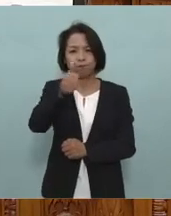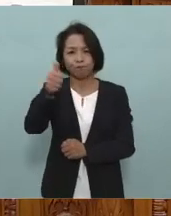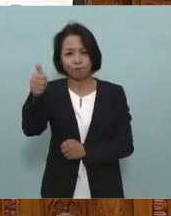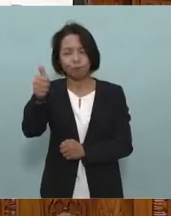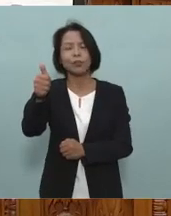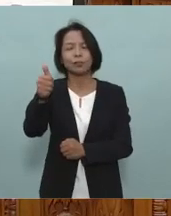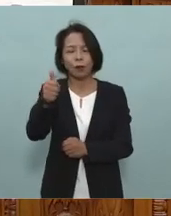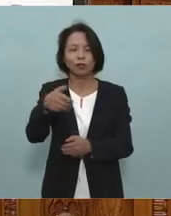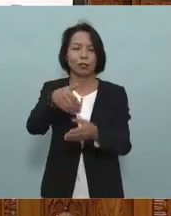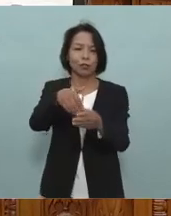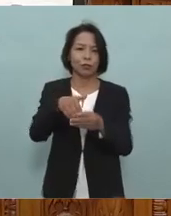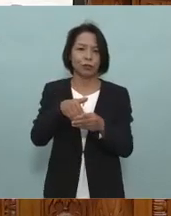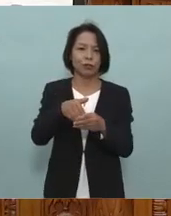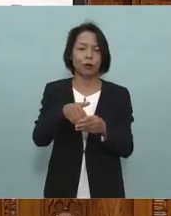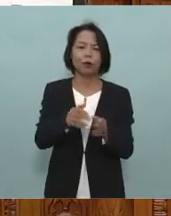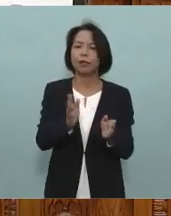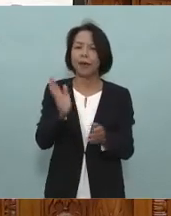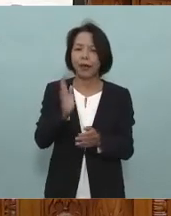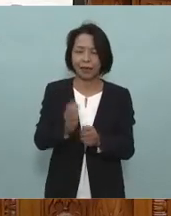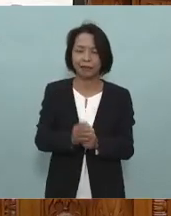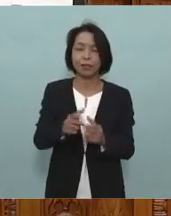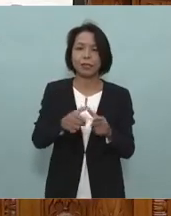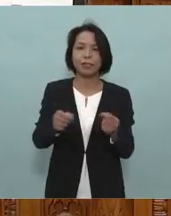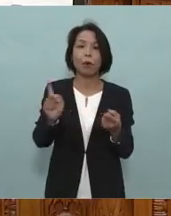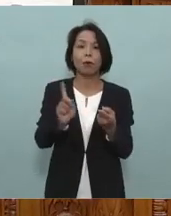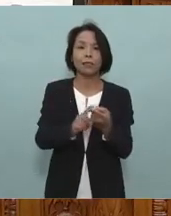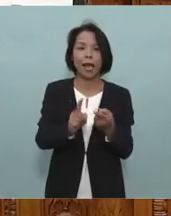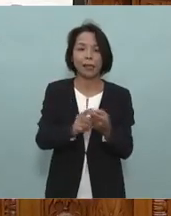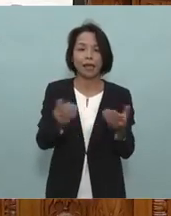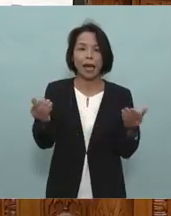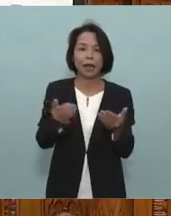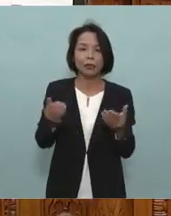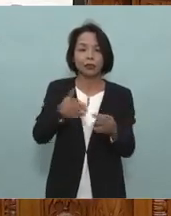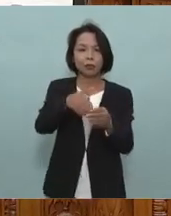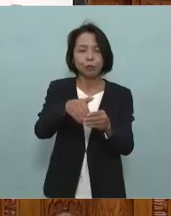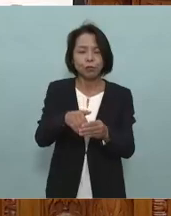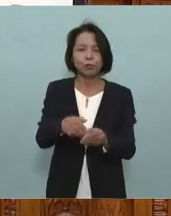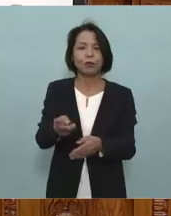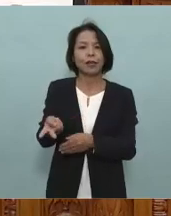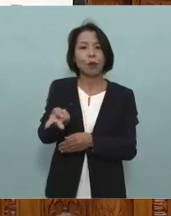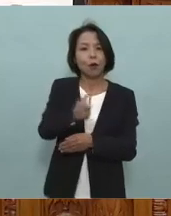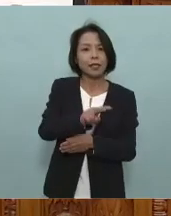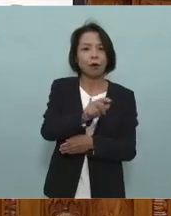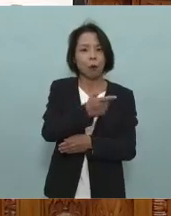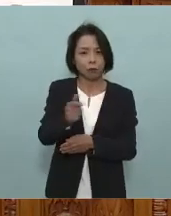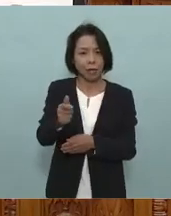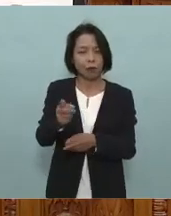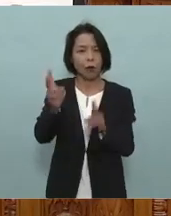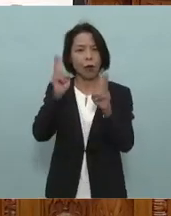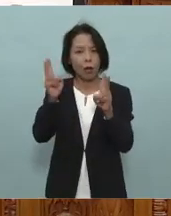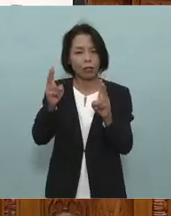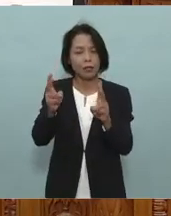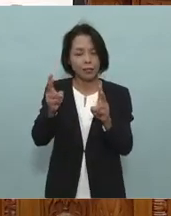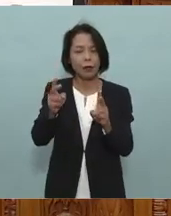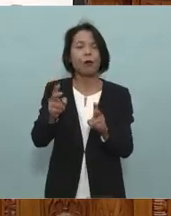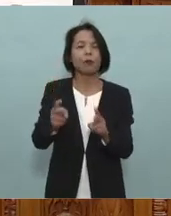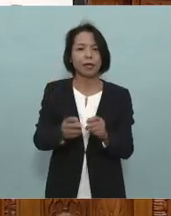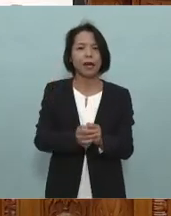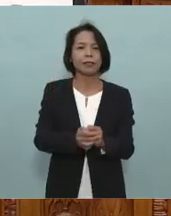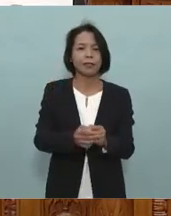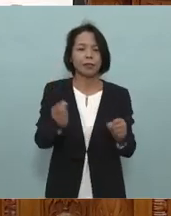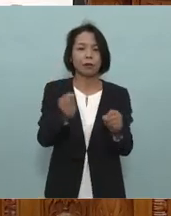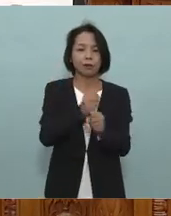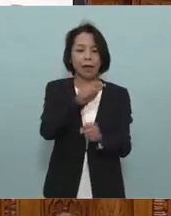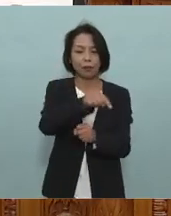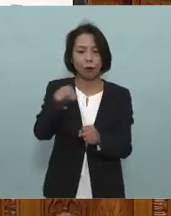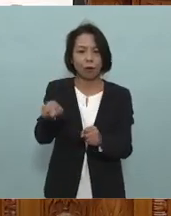食農機から日本にあった職務給への移行など企業間産業間での